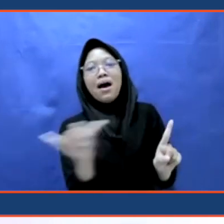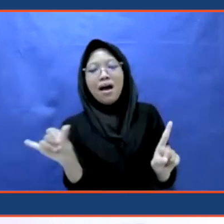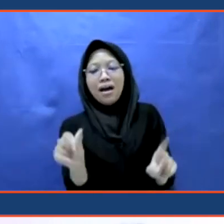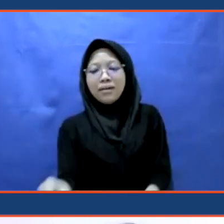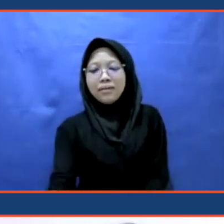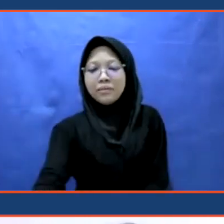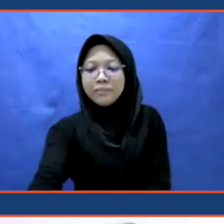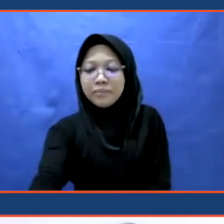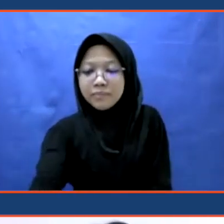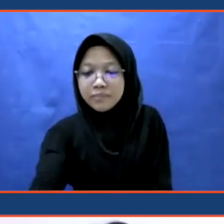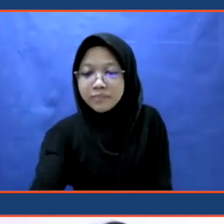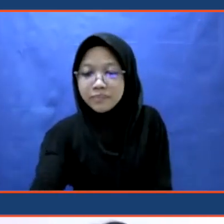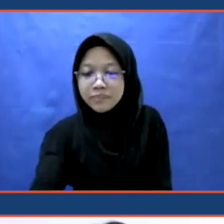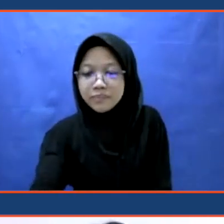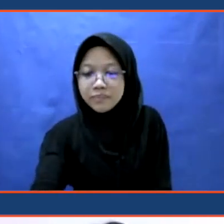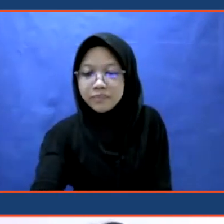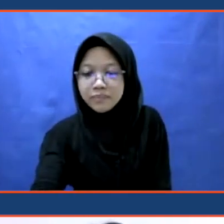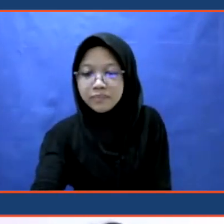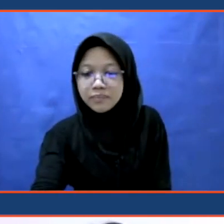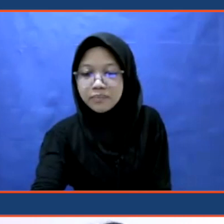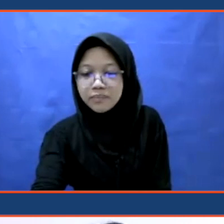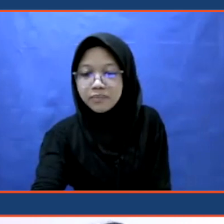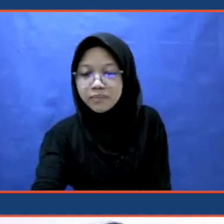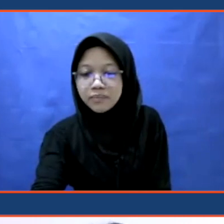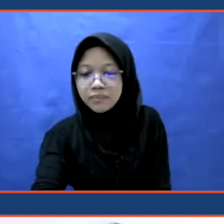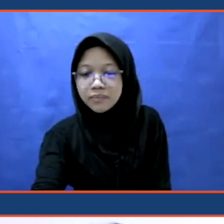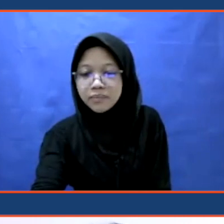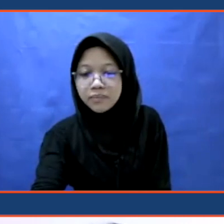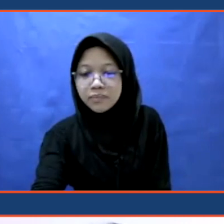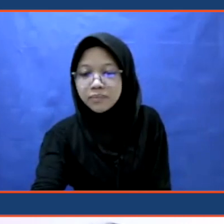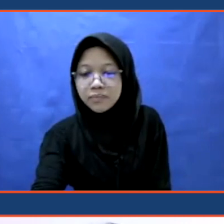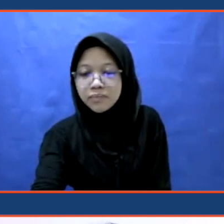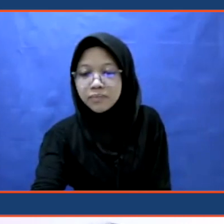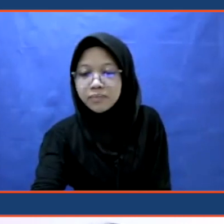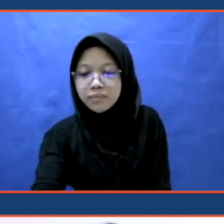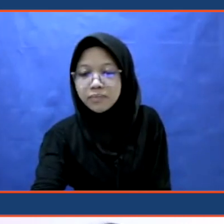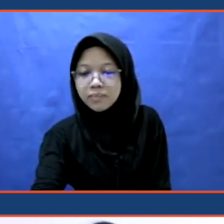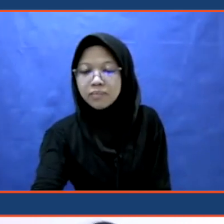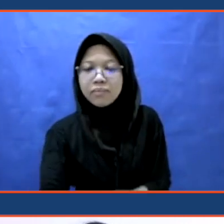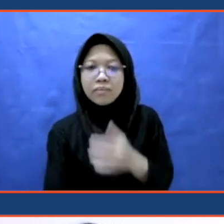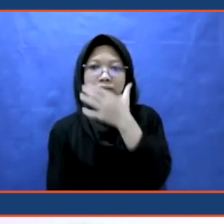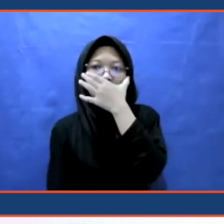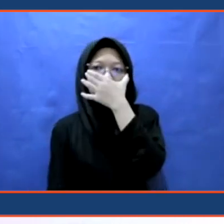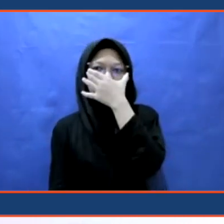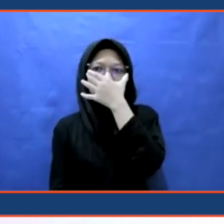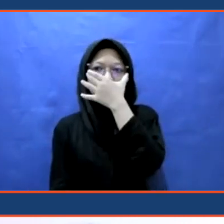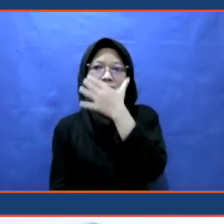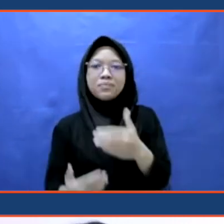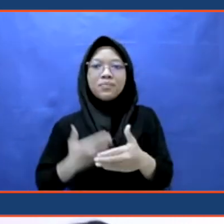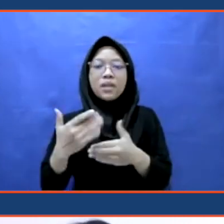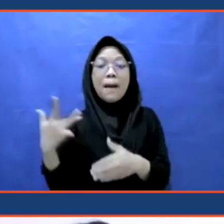saw Oke selanjutnya mudah inovasinya sendiri ada dua